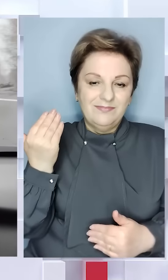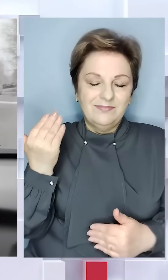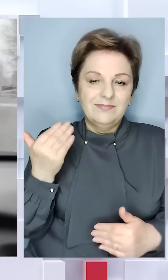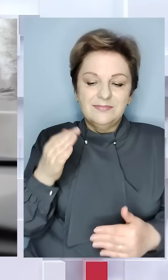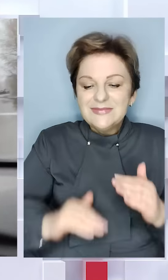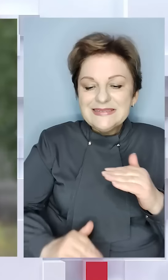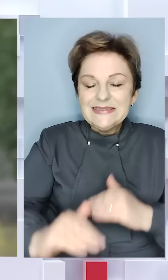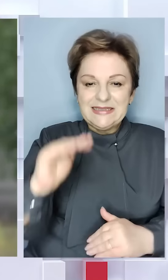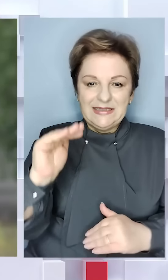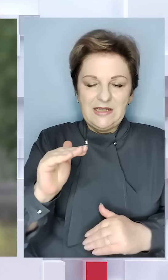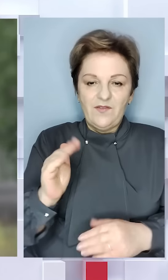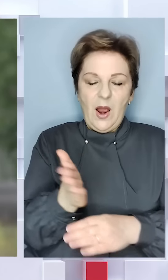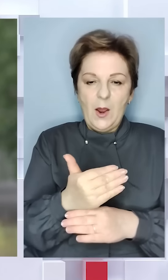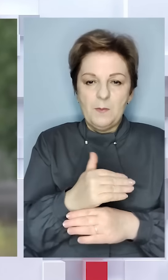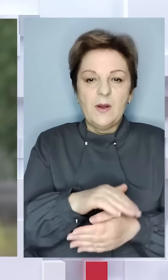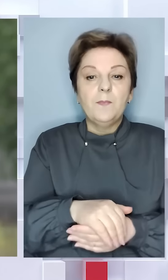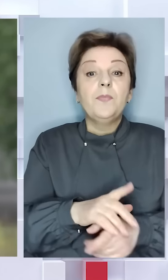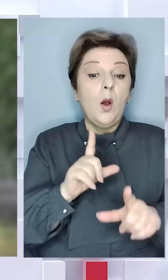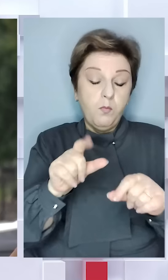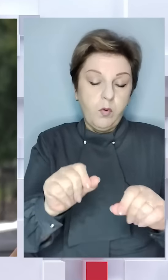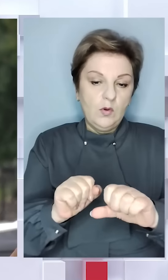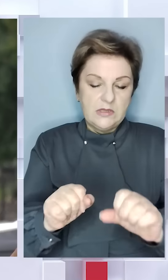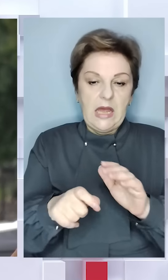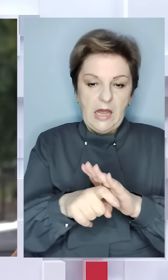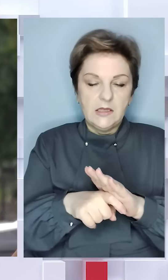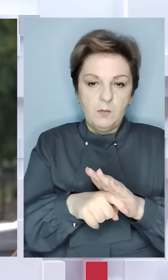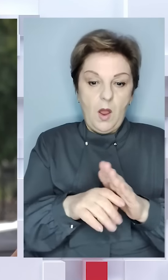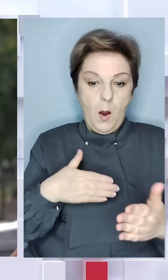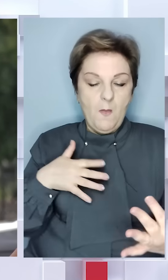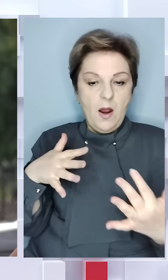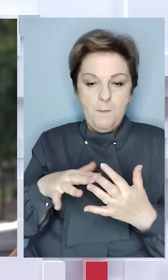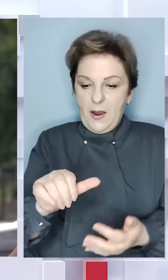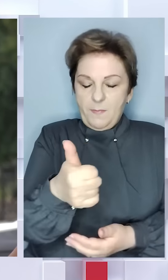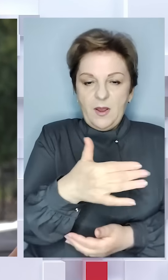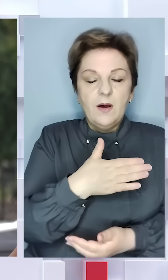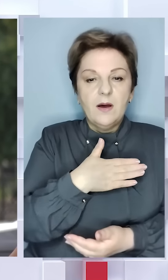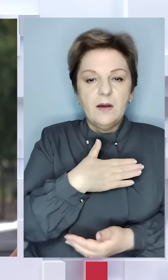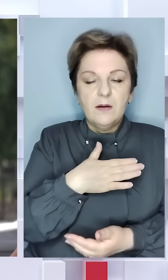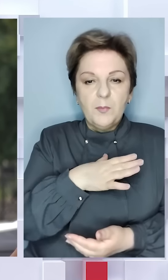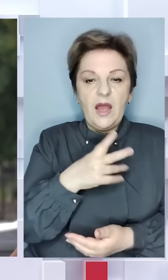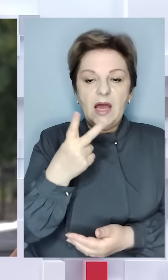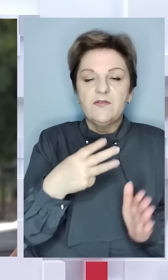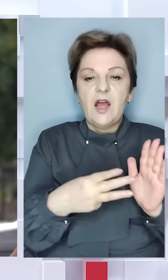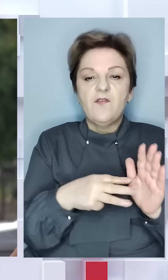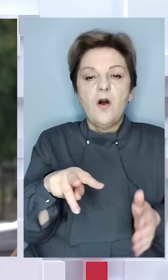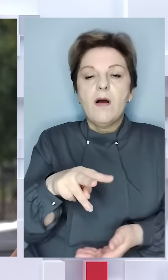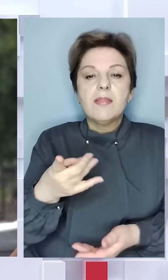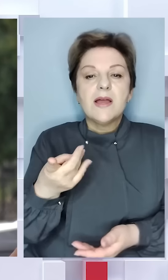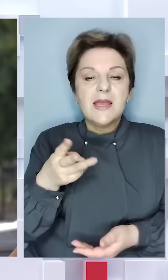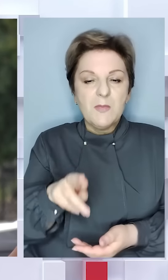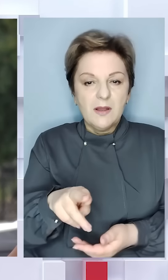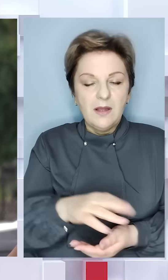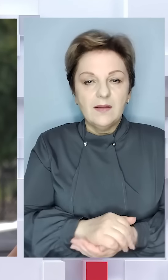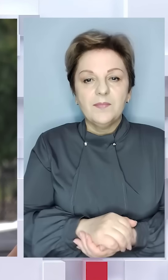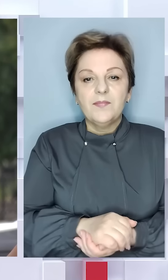в Маріуполі. Приїхав захищати свій Донбас. Мій бій перший був 28 липня, це